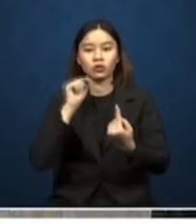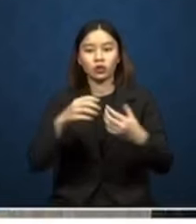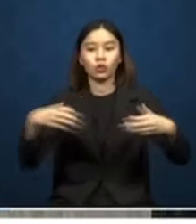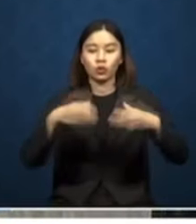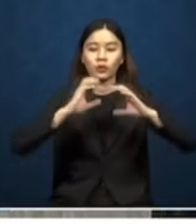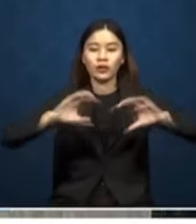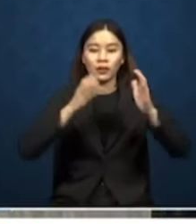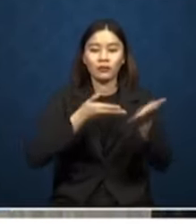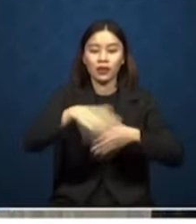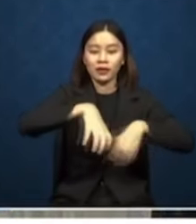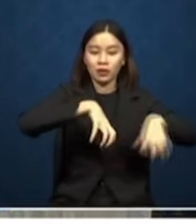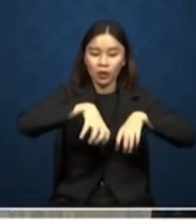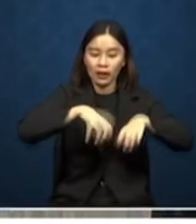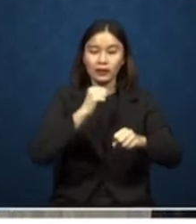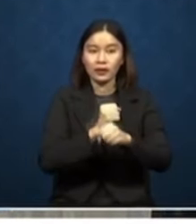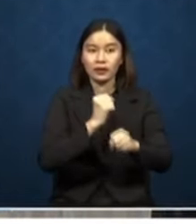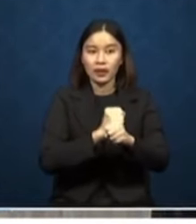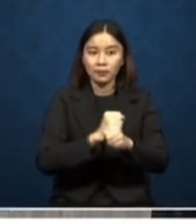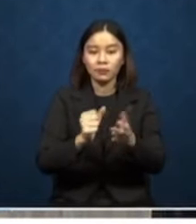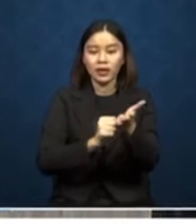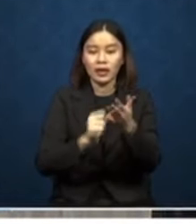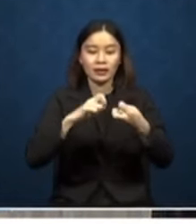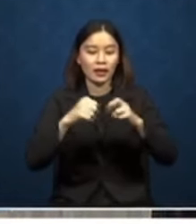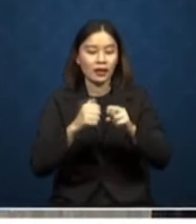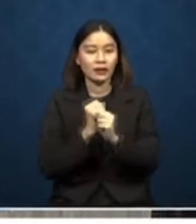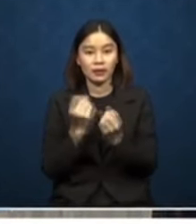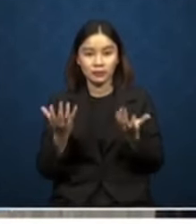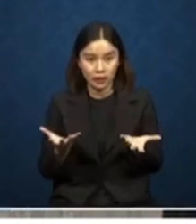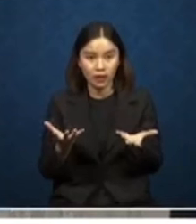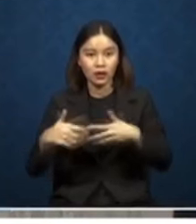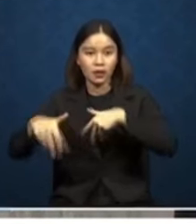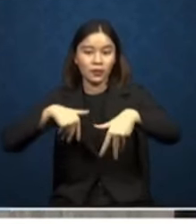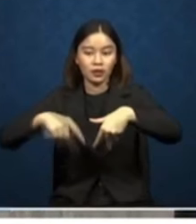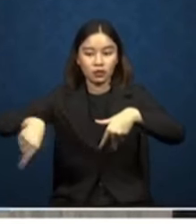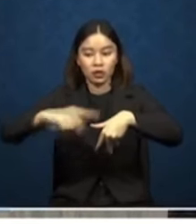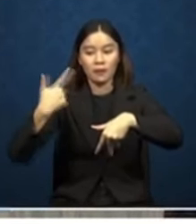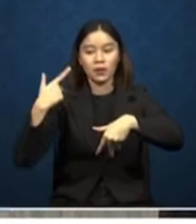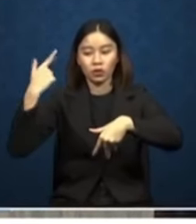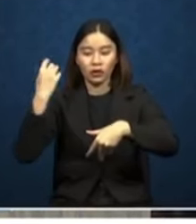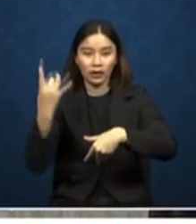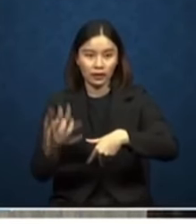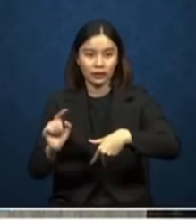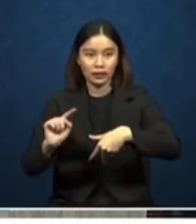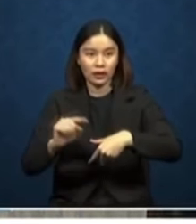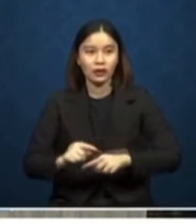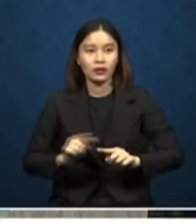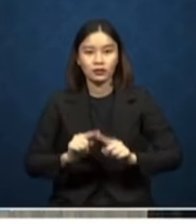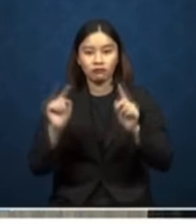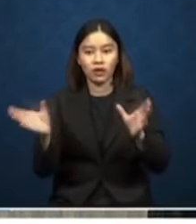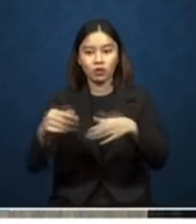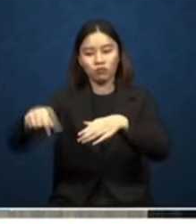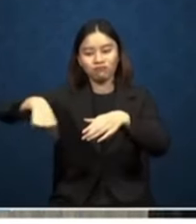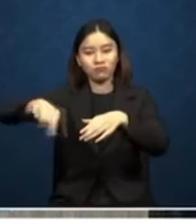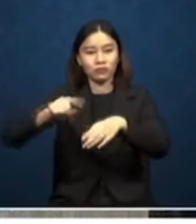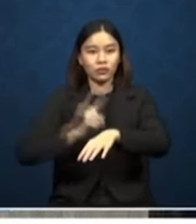ฝ่ายบริหารว่าจะไปทำหรือไปแก้ปัญหาอย่างไรประชาชนจะได้ประโยชน์อย่างไรแต่ท่านก็ใช้เ